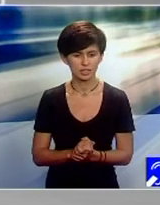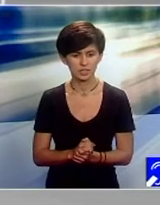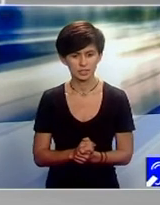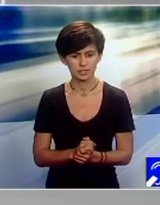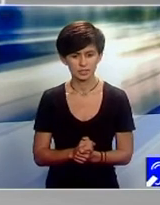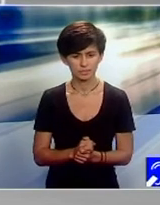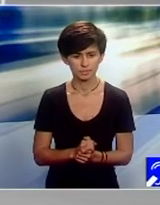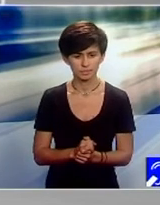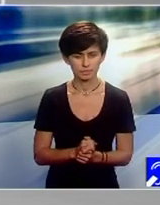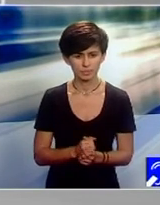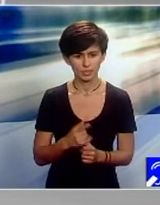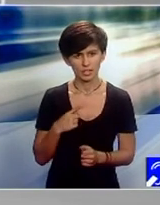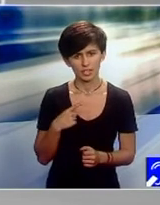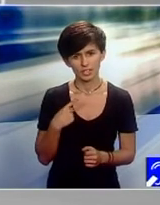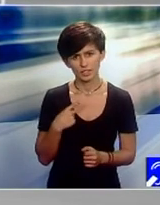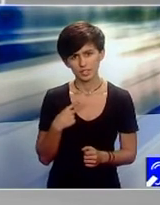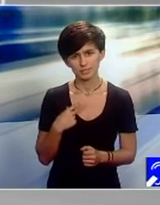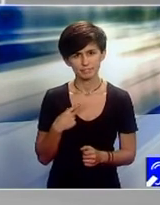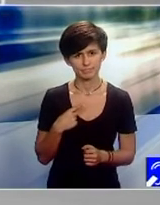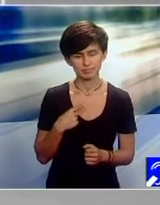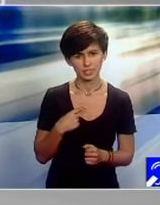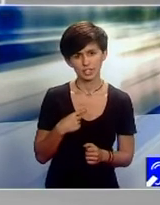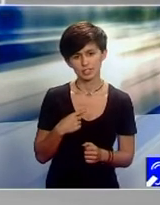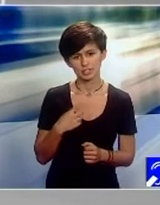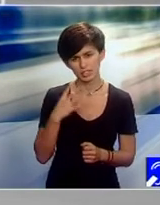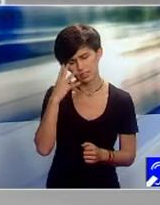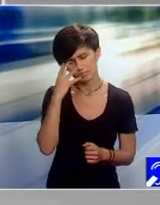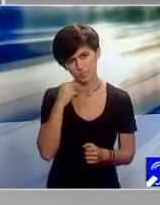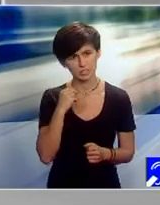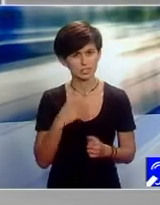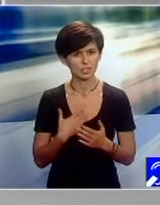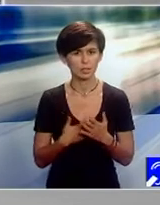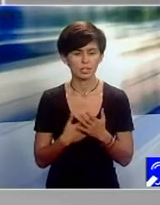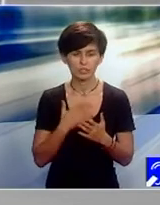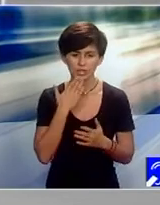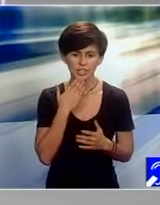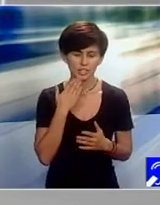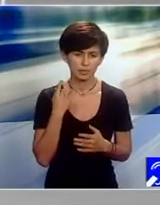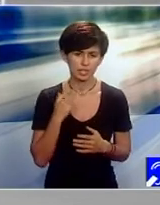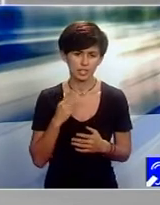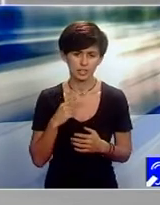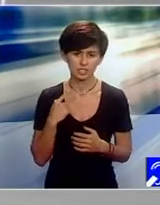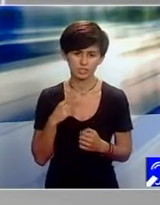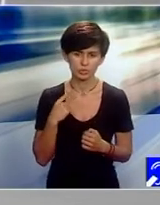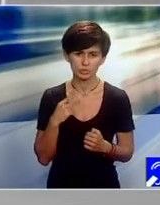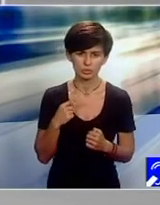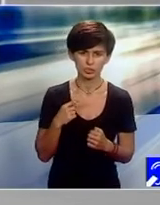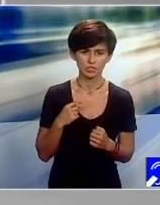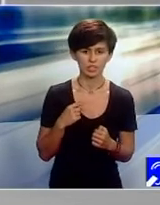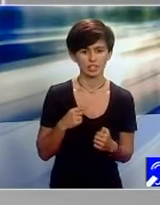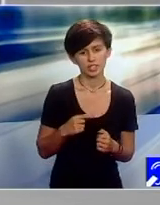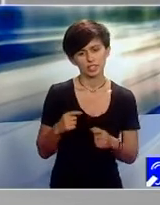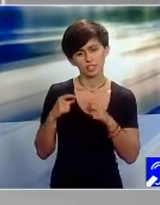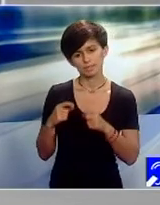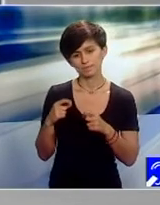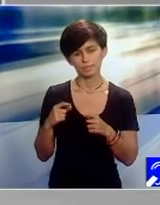că, așa cum spuneam, odată ele sunt un compromis, atunci când nu poți sau nu vrei să faci o pistă pentru biciclete,